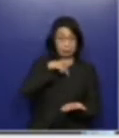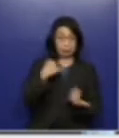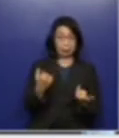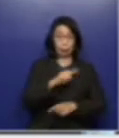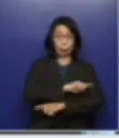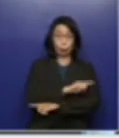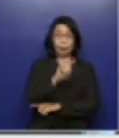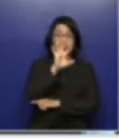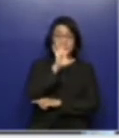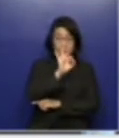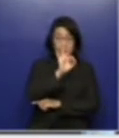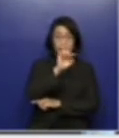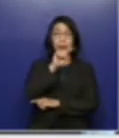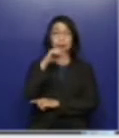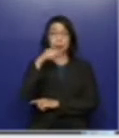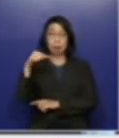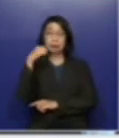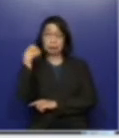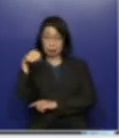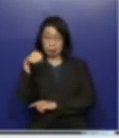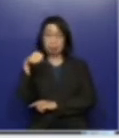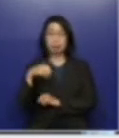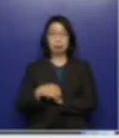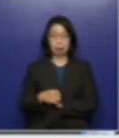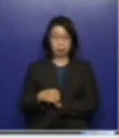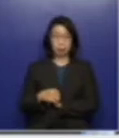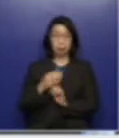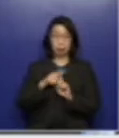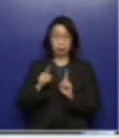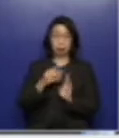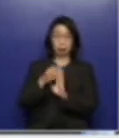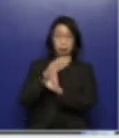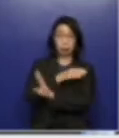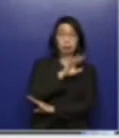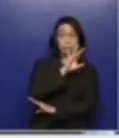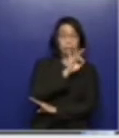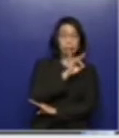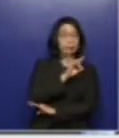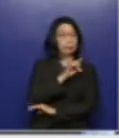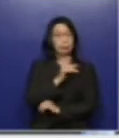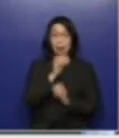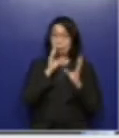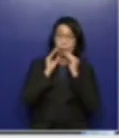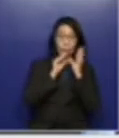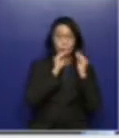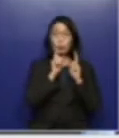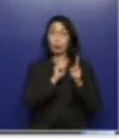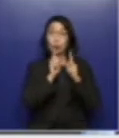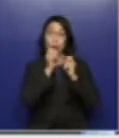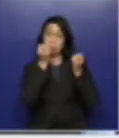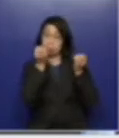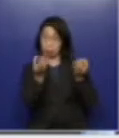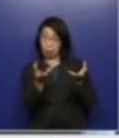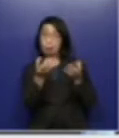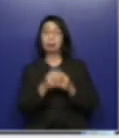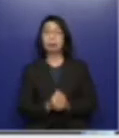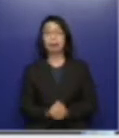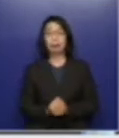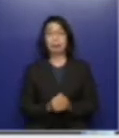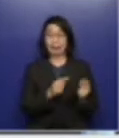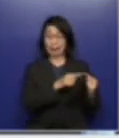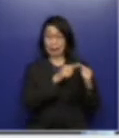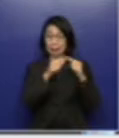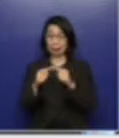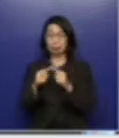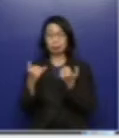ที่9และวันที่10วันที่8ก็มีกระแสเรื่องนี้ขึ้นมาอย่างมากจนกระทั่งมีการนำไปสู่